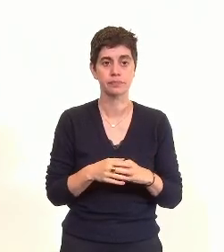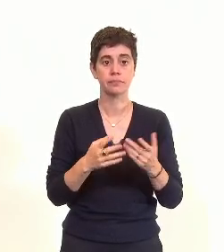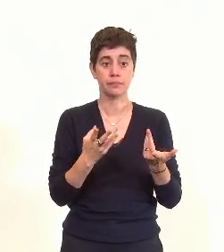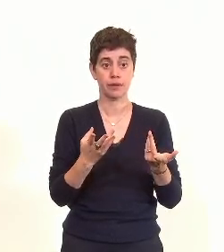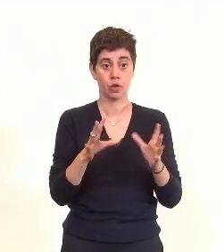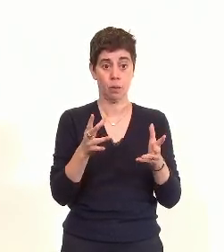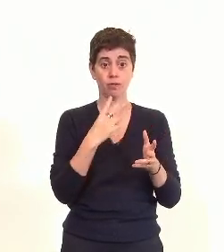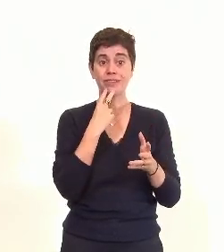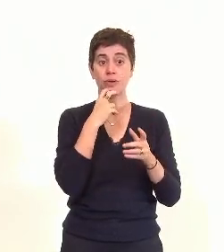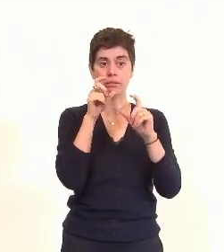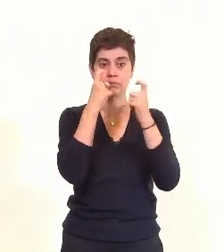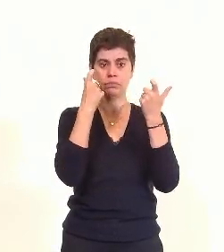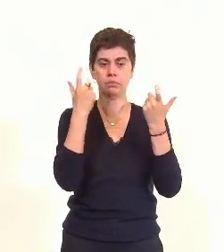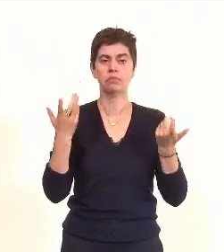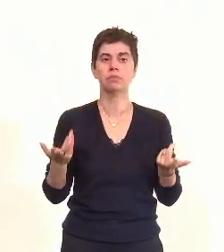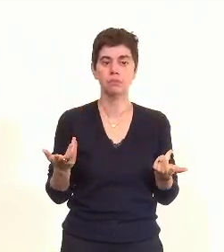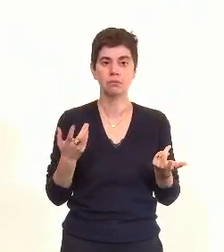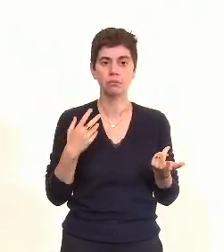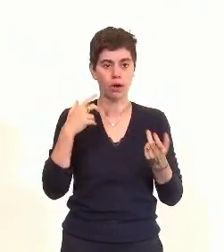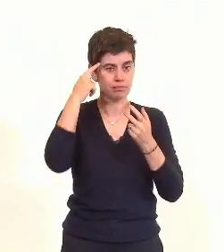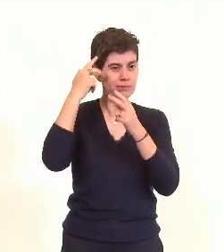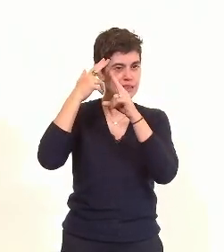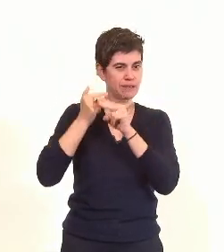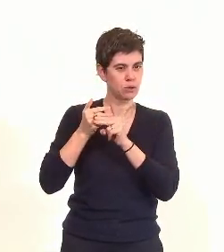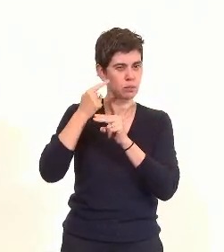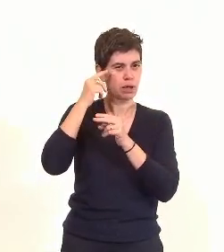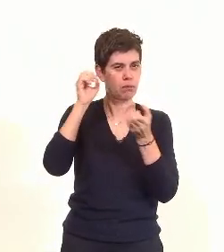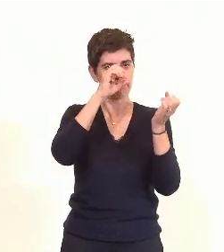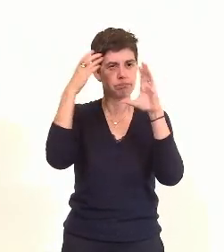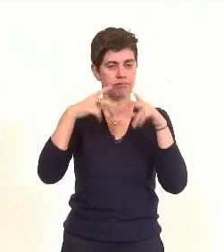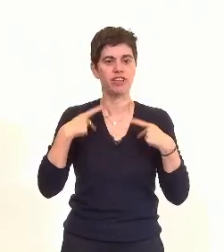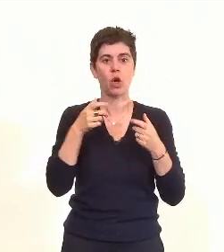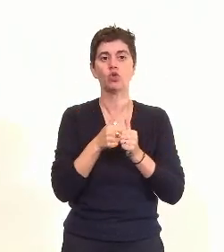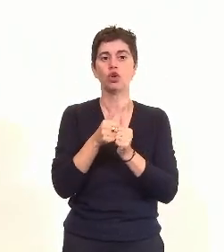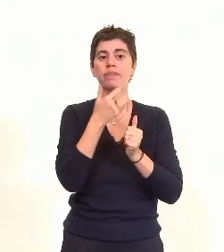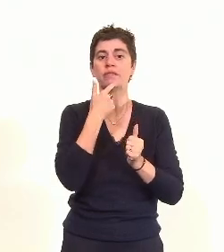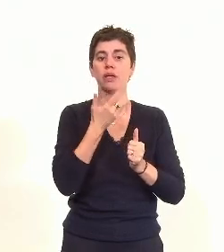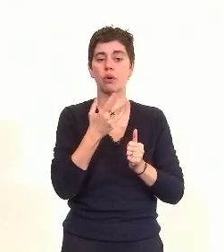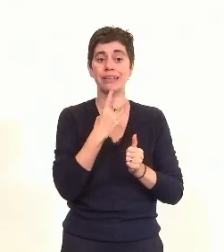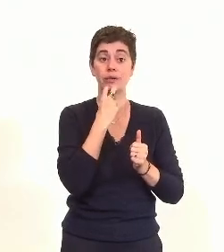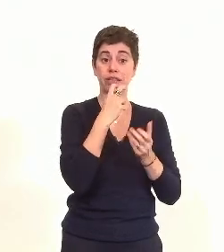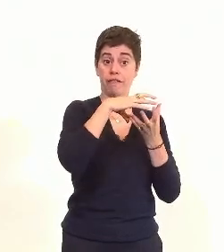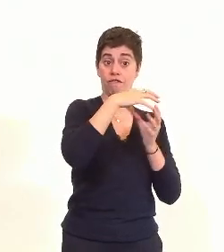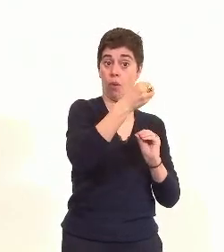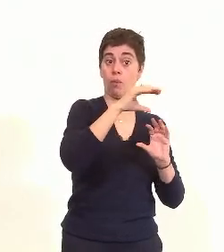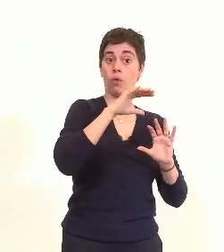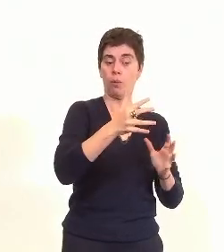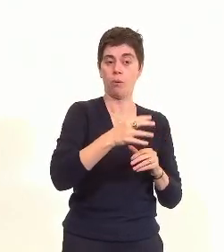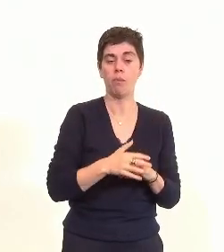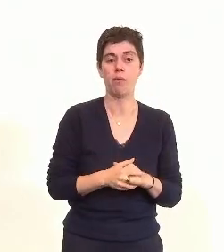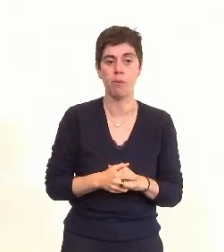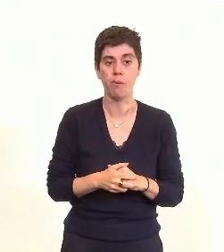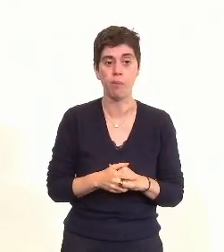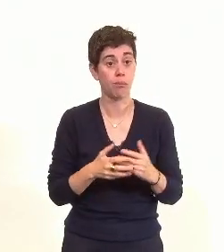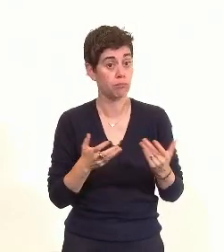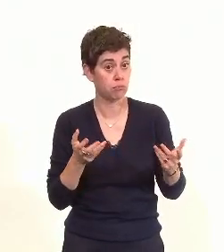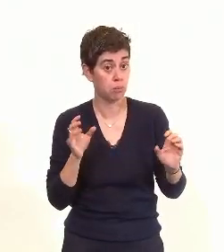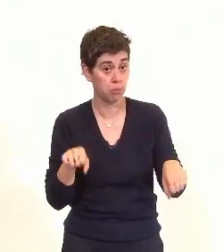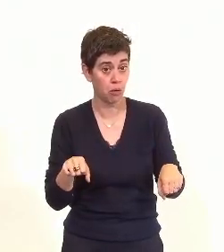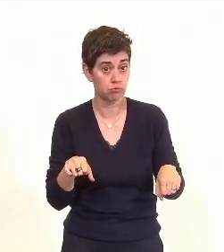on ne pense pas de la même manière, justement, se vivre ensemble. La citoyenneté, elle peut prendre plusieurs formes. Par exemple, elle peut être considérée comme un